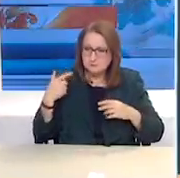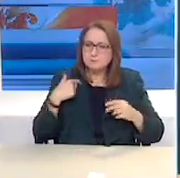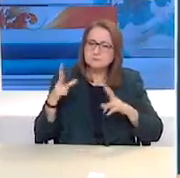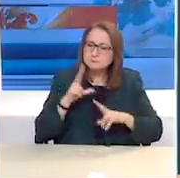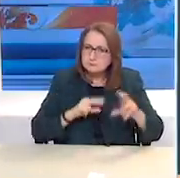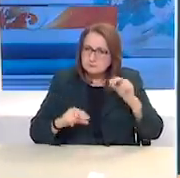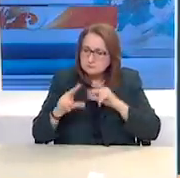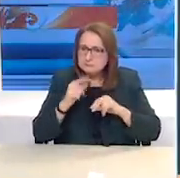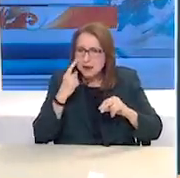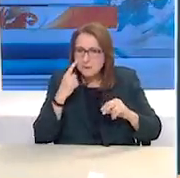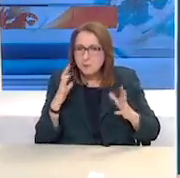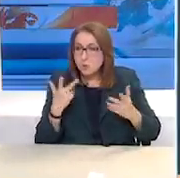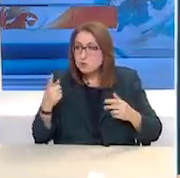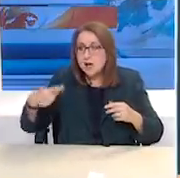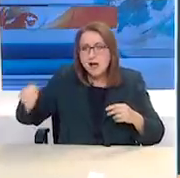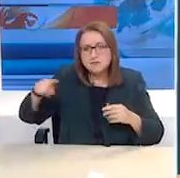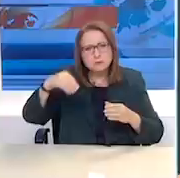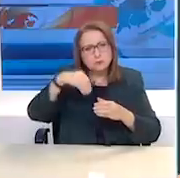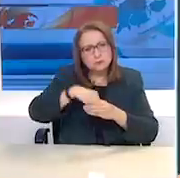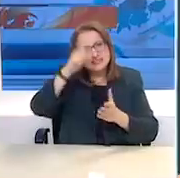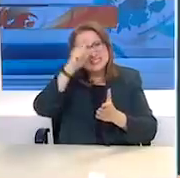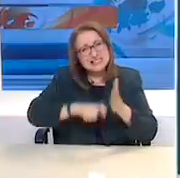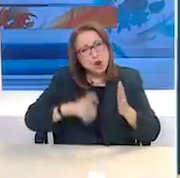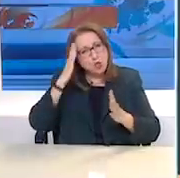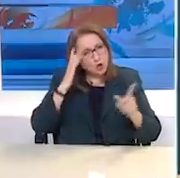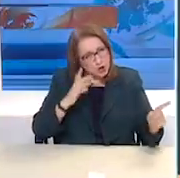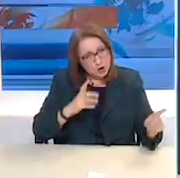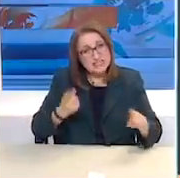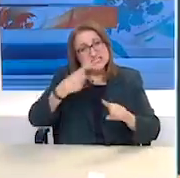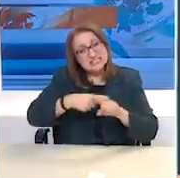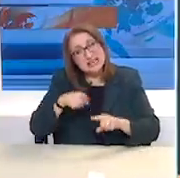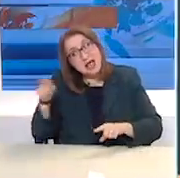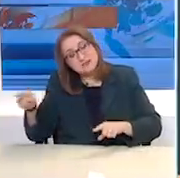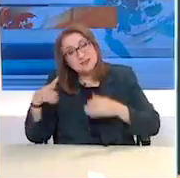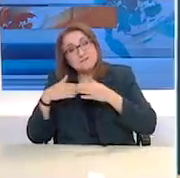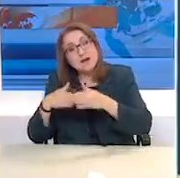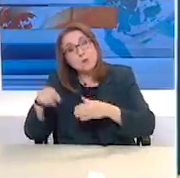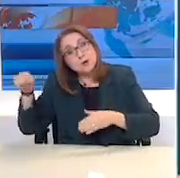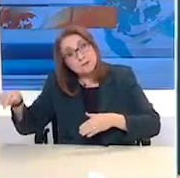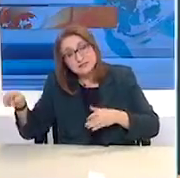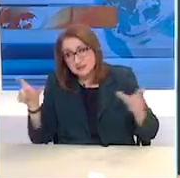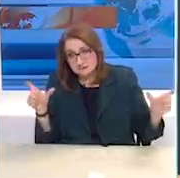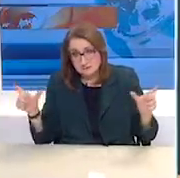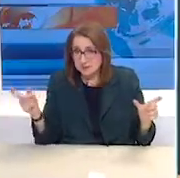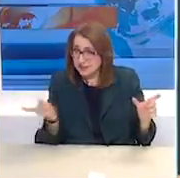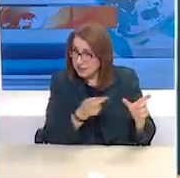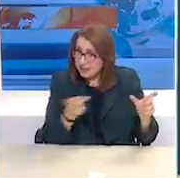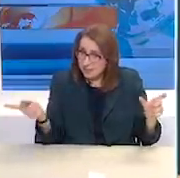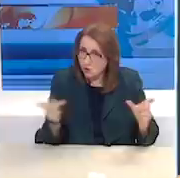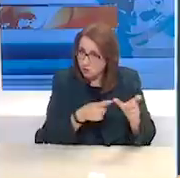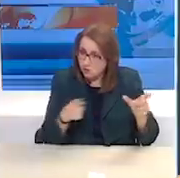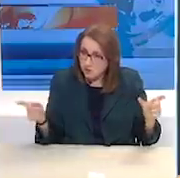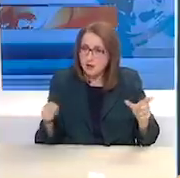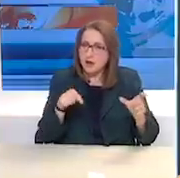έτσι ώστε μαζί με αυτούς που βρίσκονται ήδη στο ξενοδοχείο και των οποίων και εκείνων η καραντίνα τελειώνει την Μεγάλη